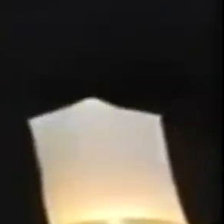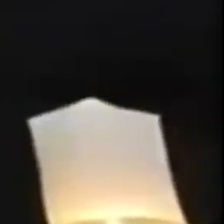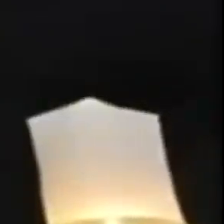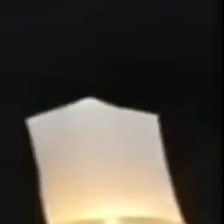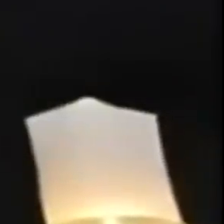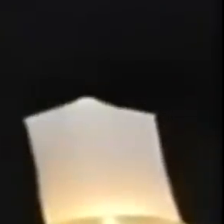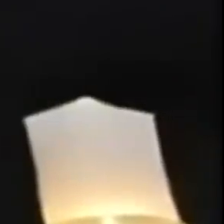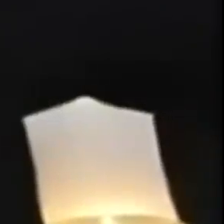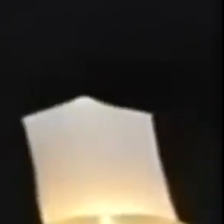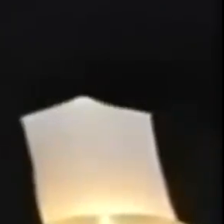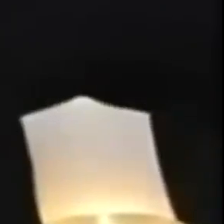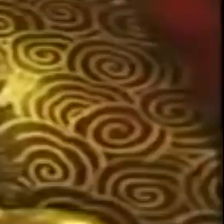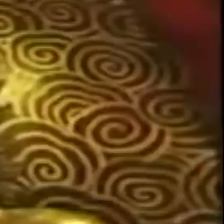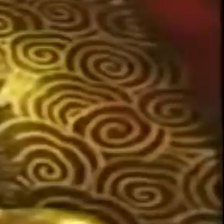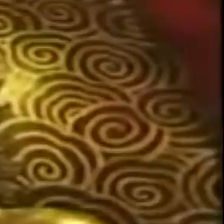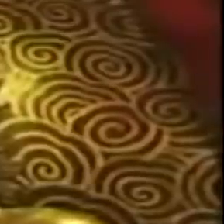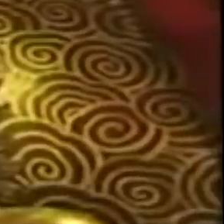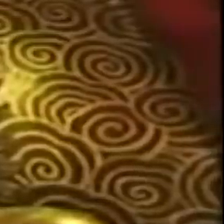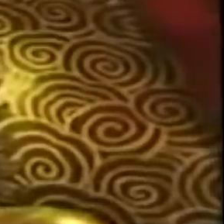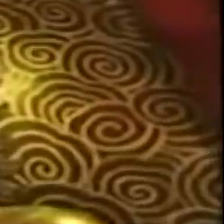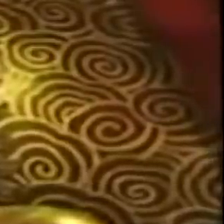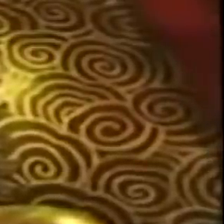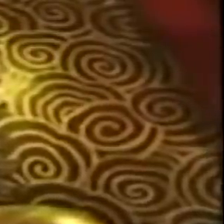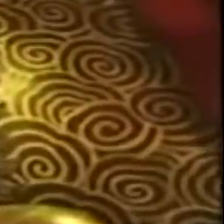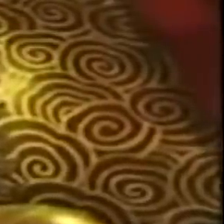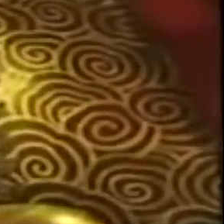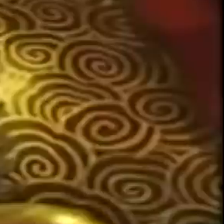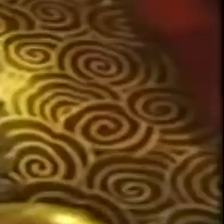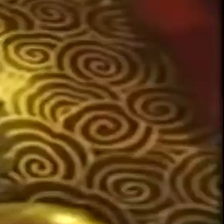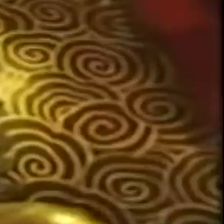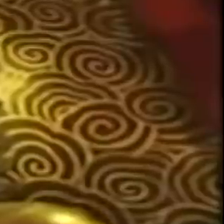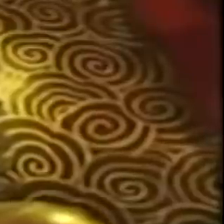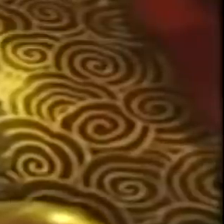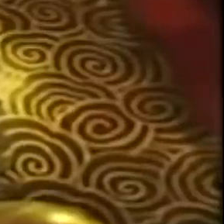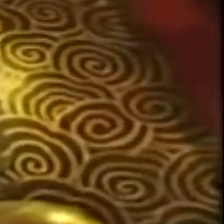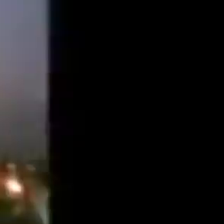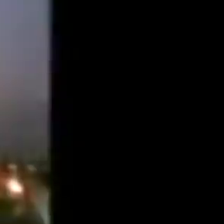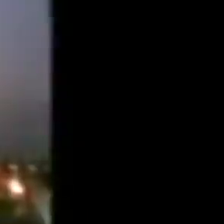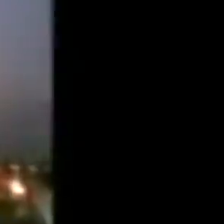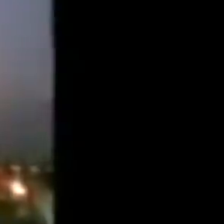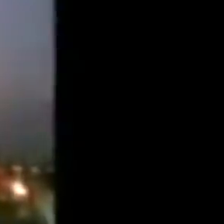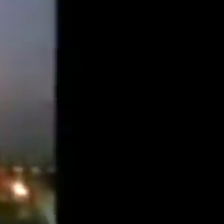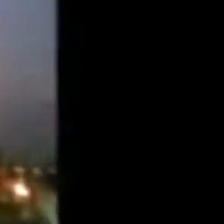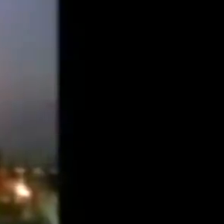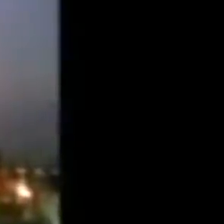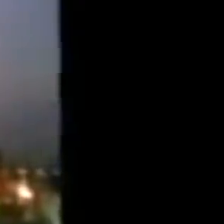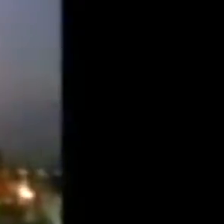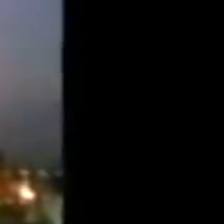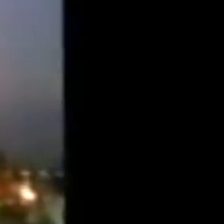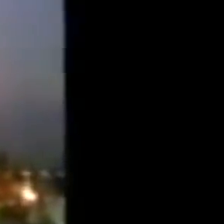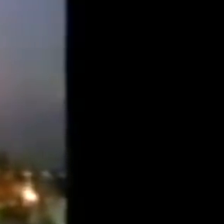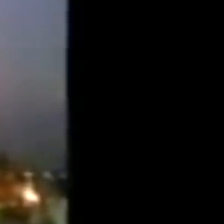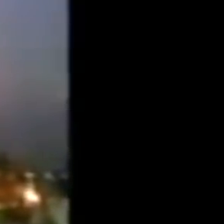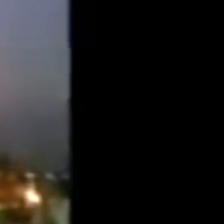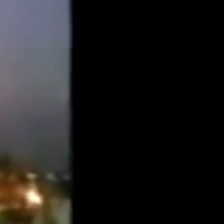বছর আগে এই দিনে মহামতি গৌতম বুদ্ধ জন্মগ্রহণ করেছিলেন। তাই এই দিনে প্রতি বছর তারা মন্দিরে বুদ্ধের বন্দনায় রত থাকেন।